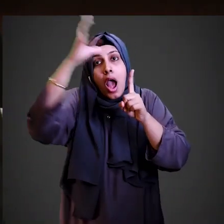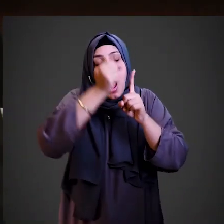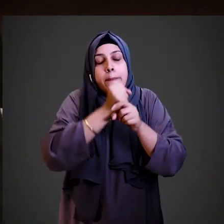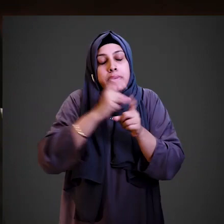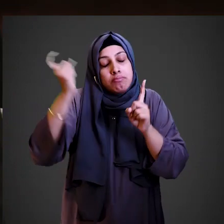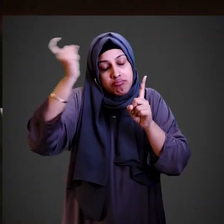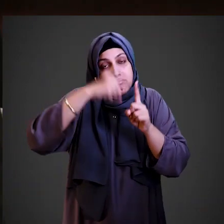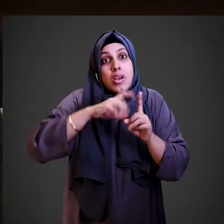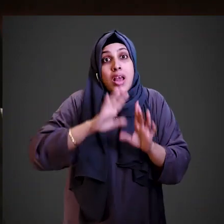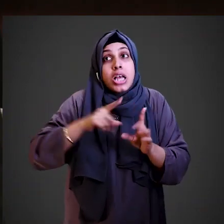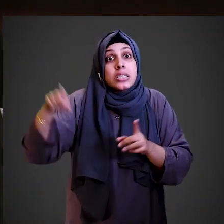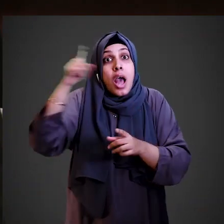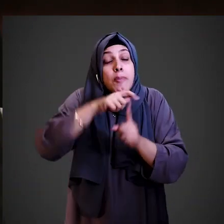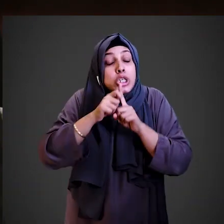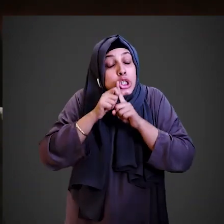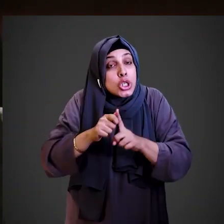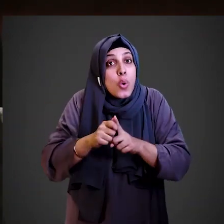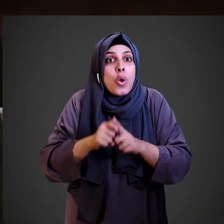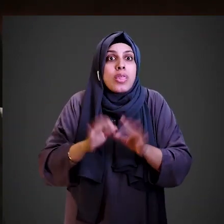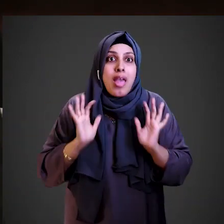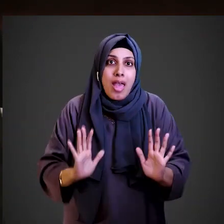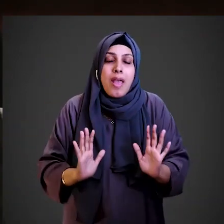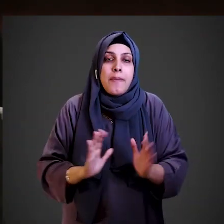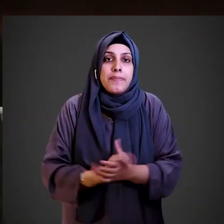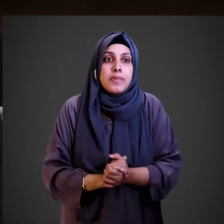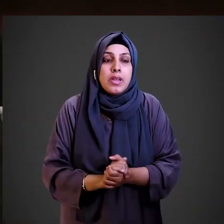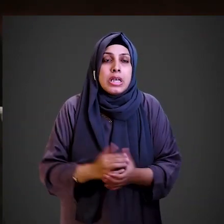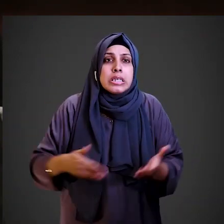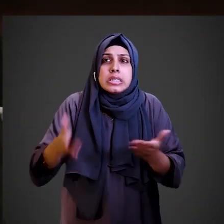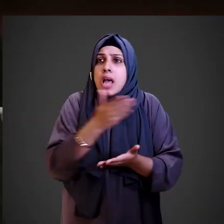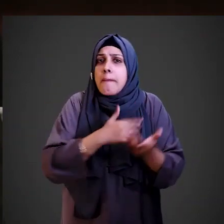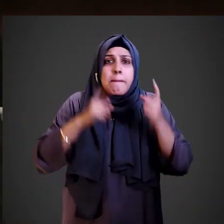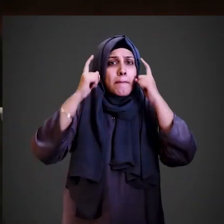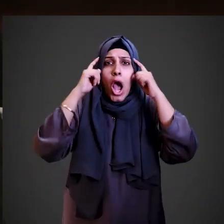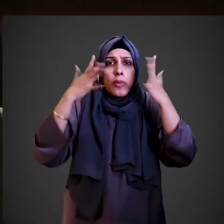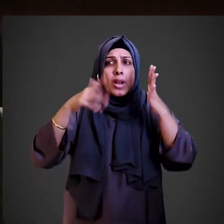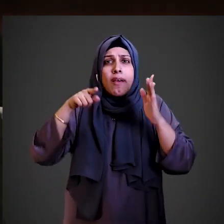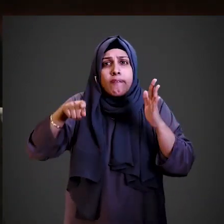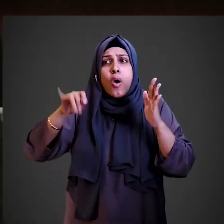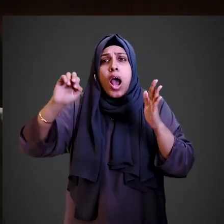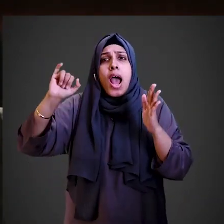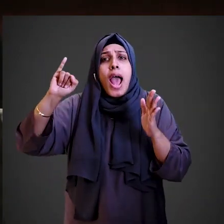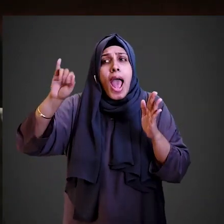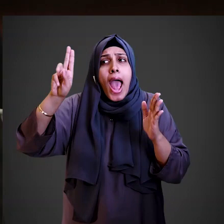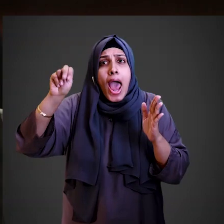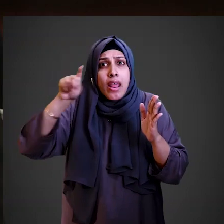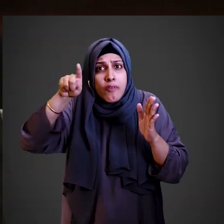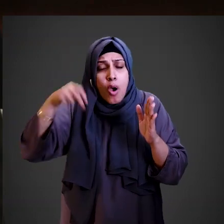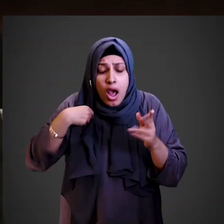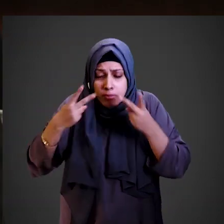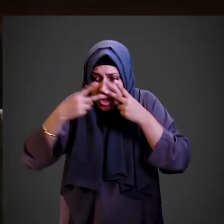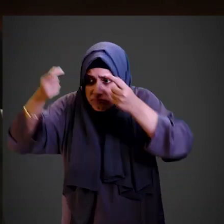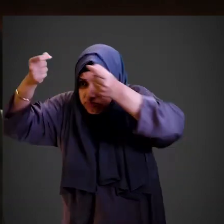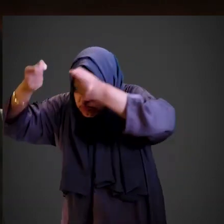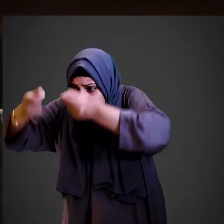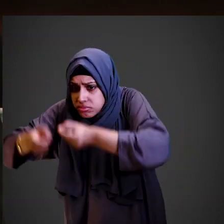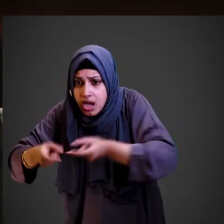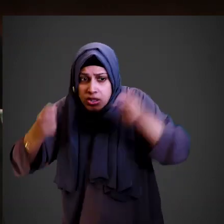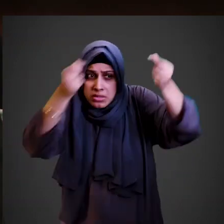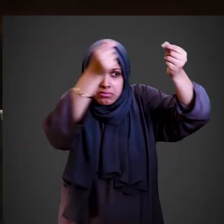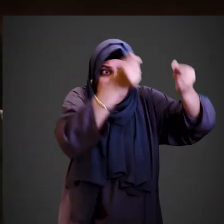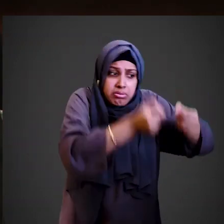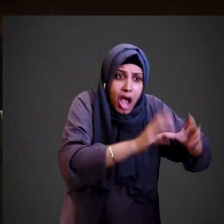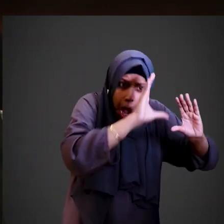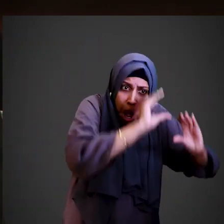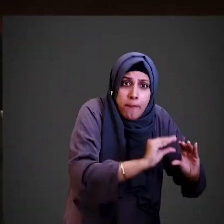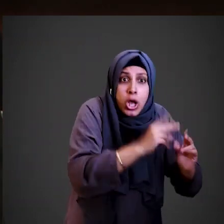بہت امپورٹنٹ اور بڑا حصہ ہے۔ بلکہ کچھ انفارمل، بلکہ کچھ ایسے ایسٹیمیٹس کہ یہ جتنی اکانومی ہماری